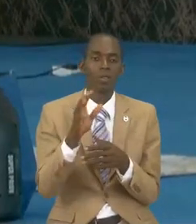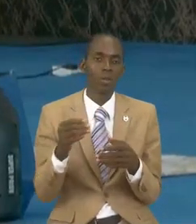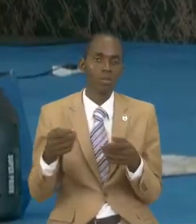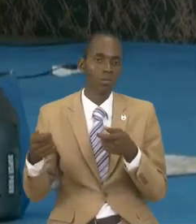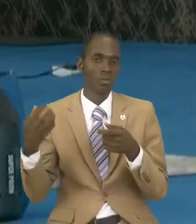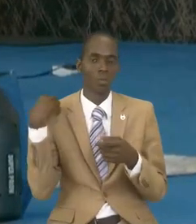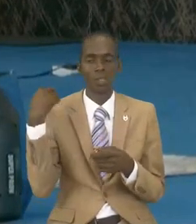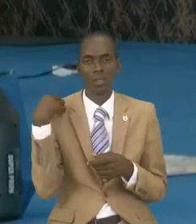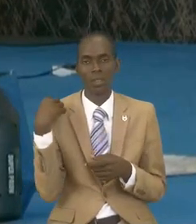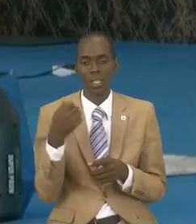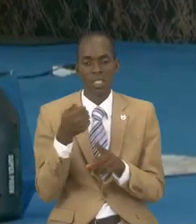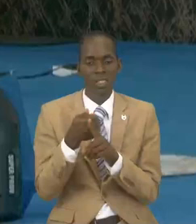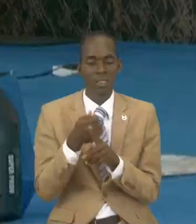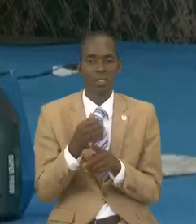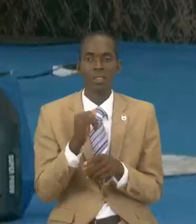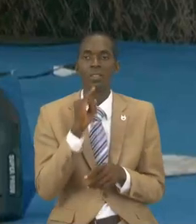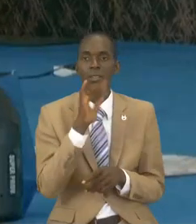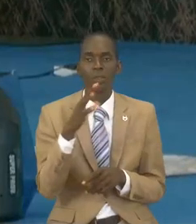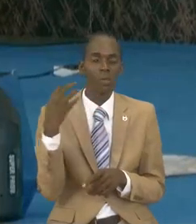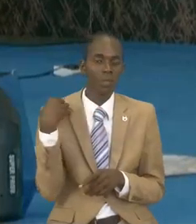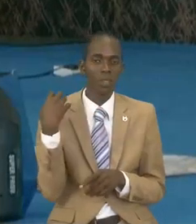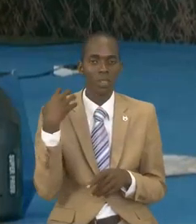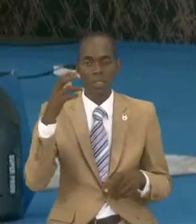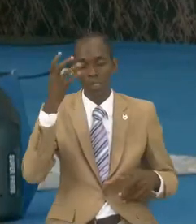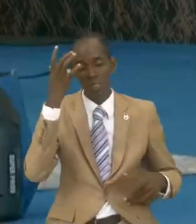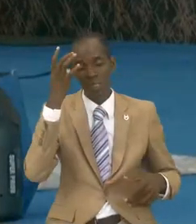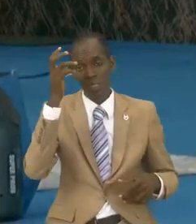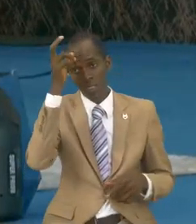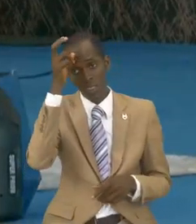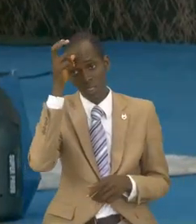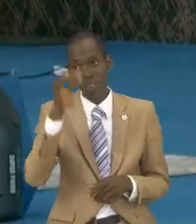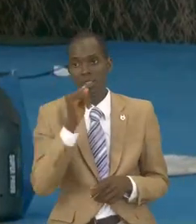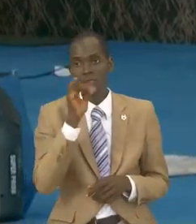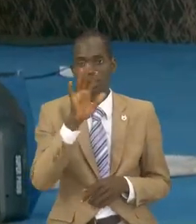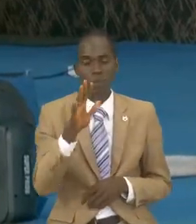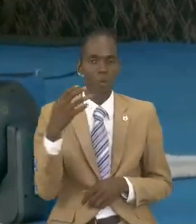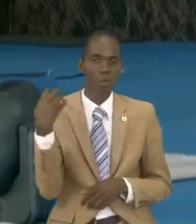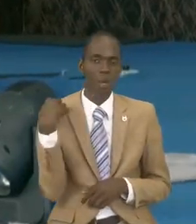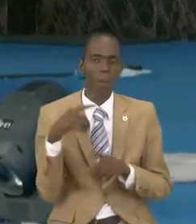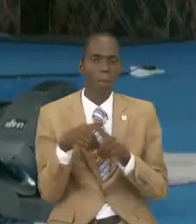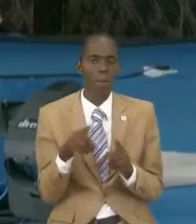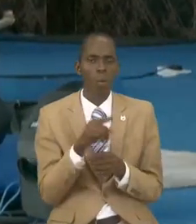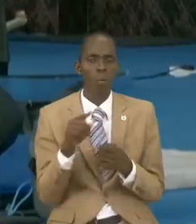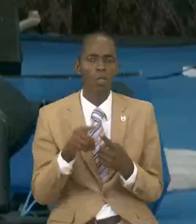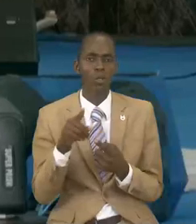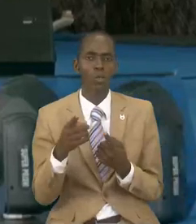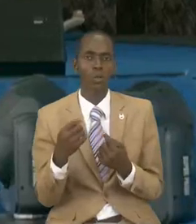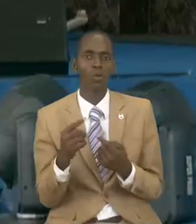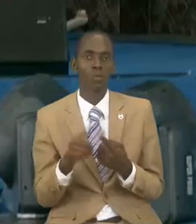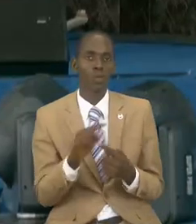le péché. Le moi est ton maître. Satan est ton maître. Mais si tu viens à